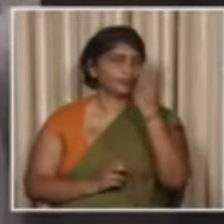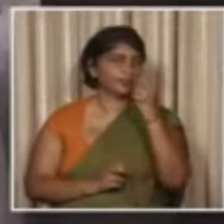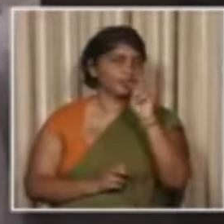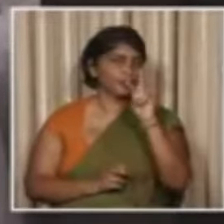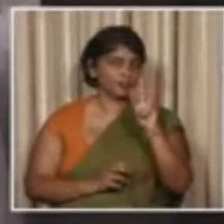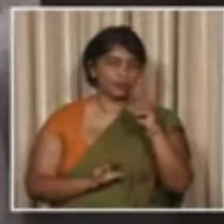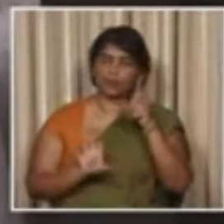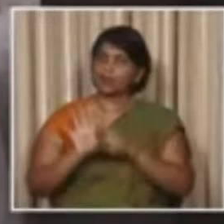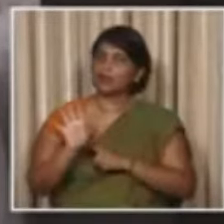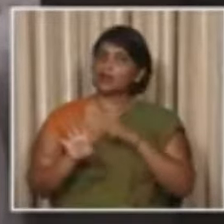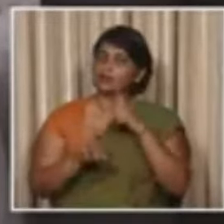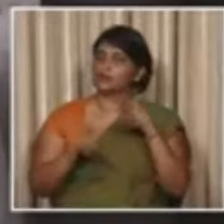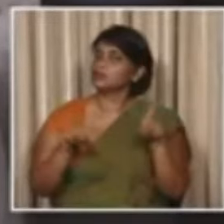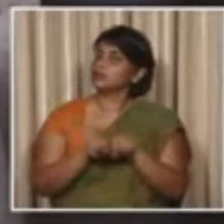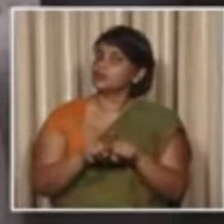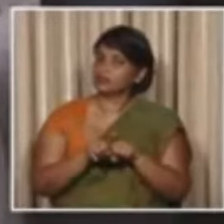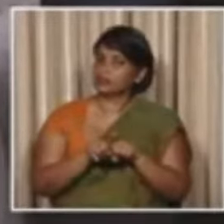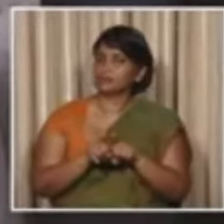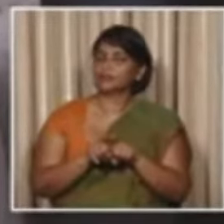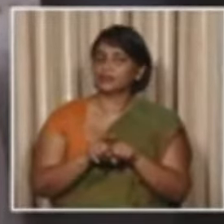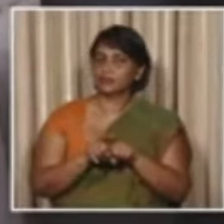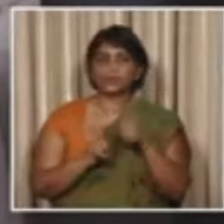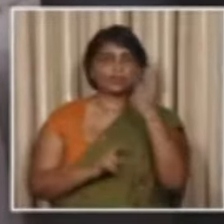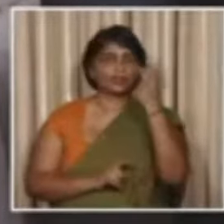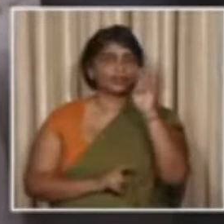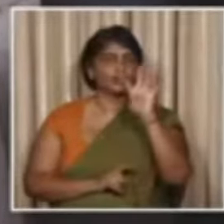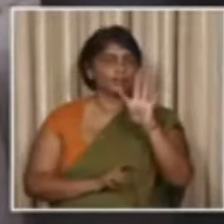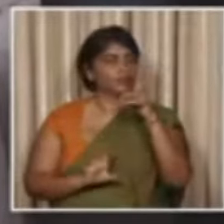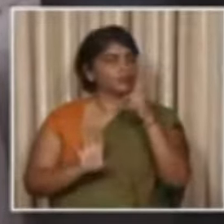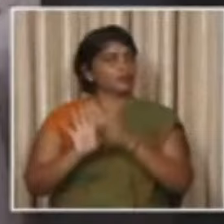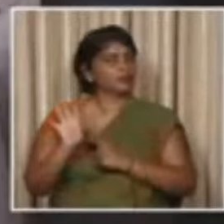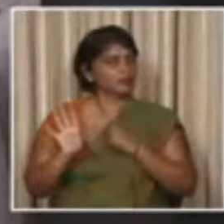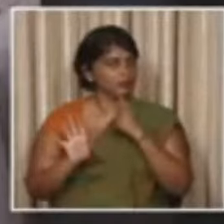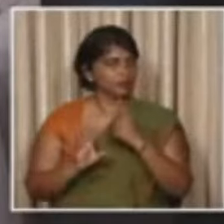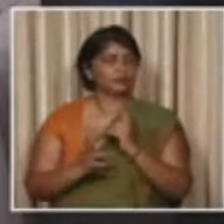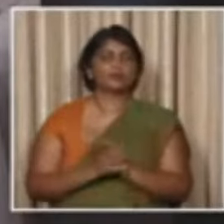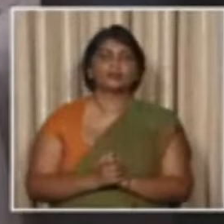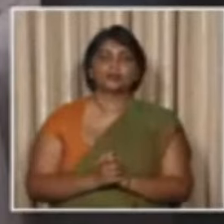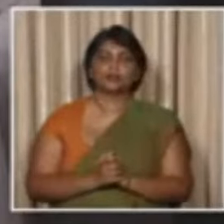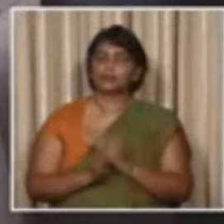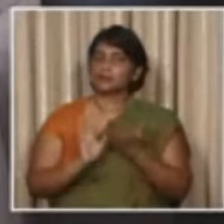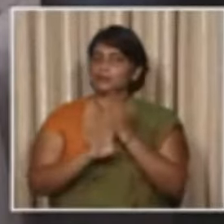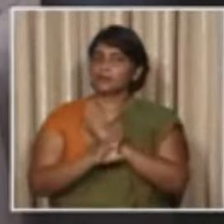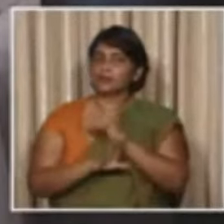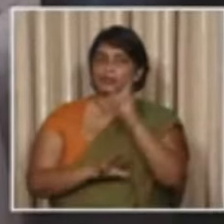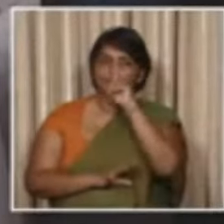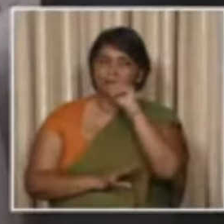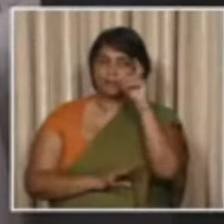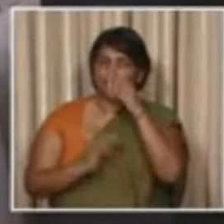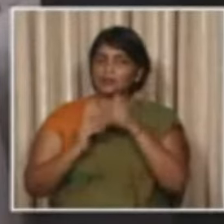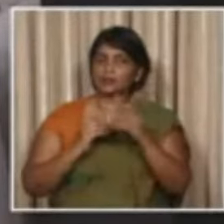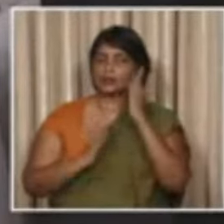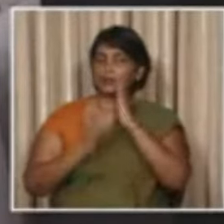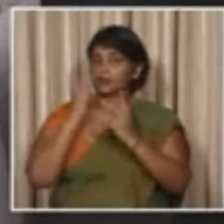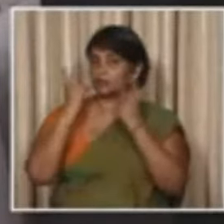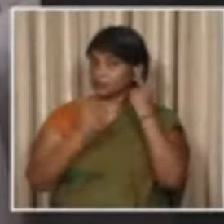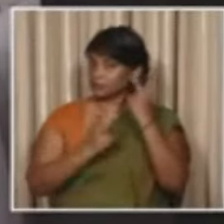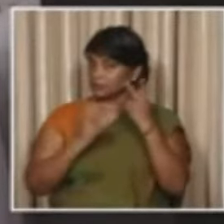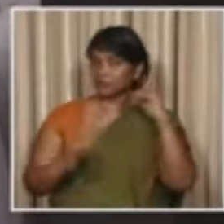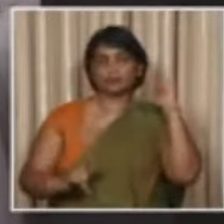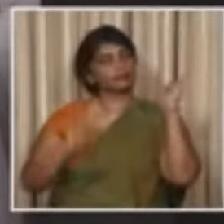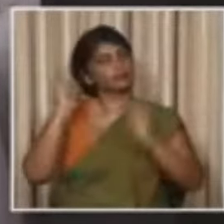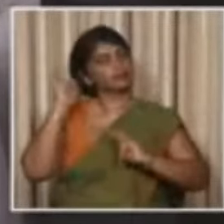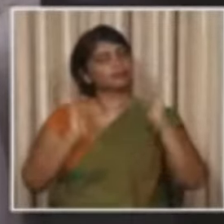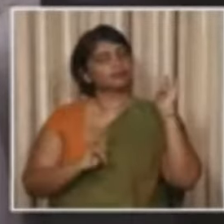2023 වර්ෂයට සාපේක්ෂව 2024 වසරේ පසුගිය මාස කිහිපය තුළ සංචාරකින්ගේ